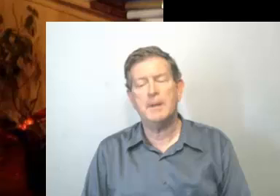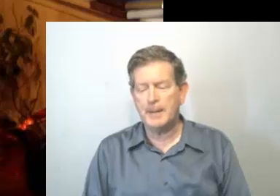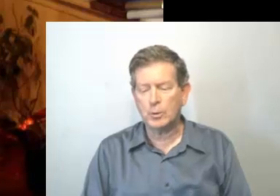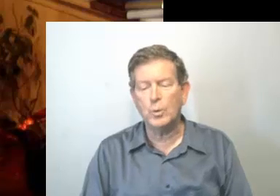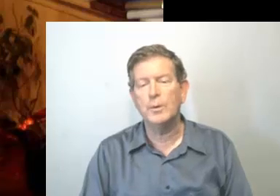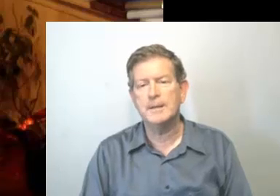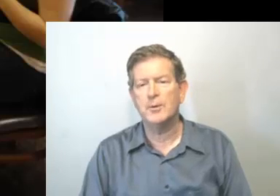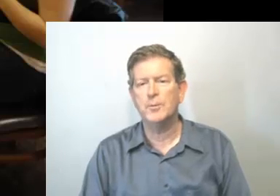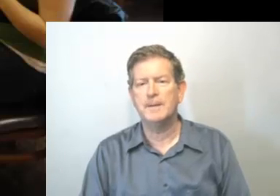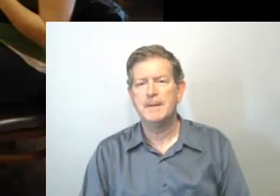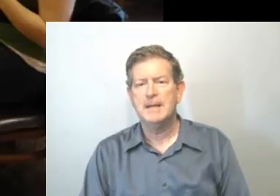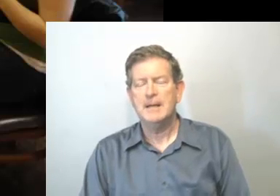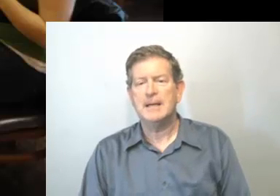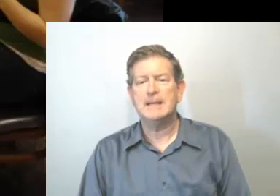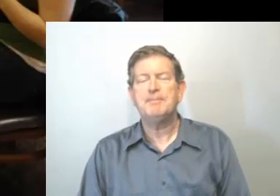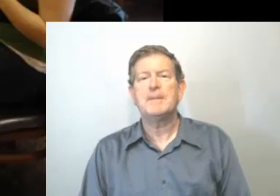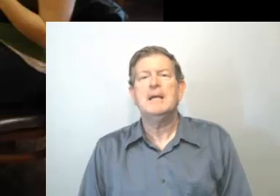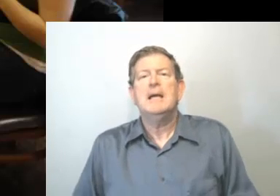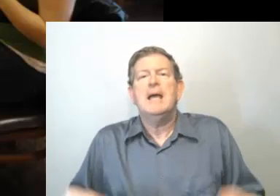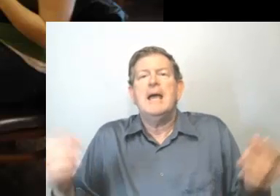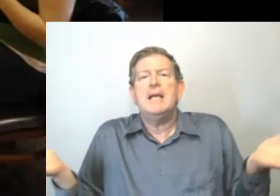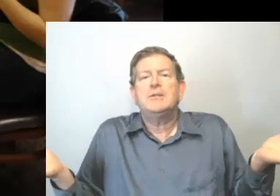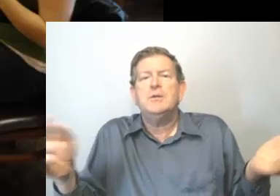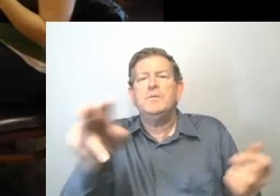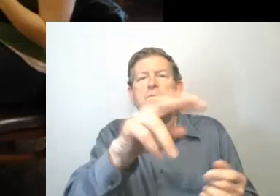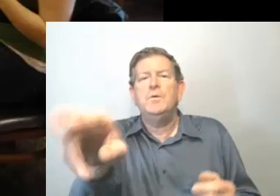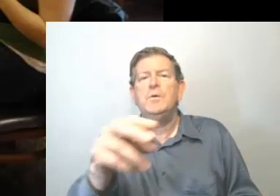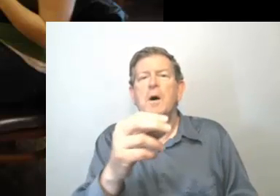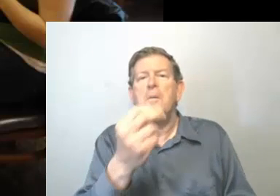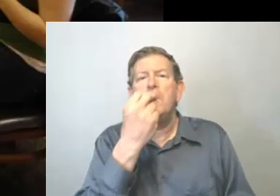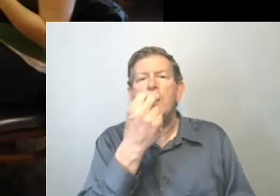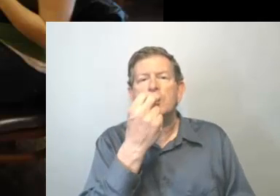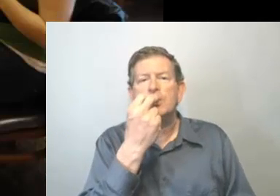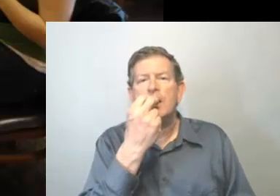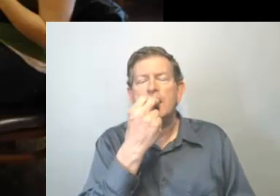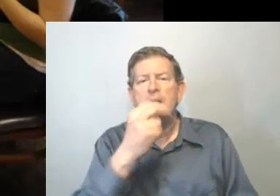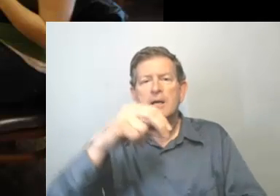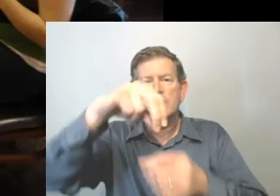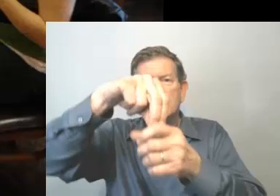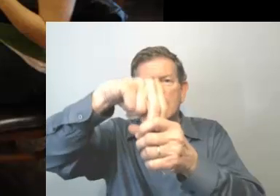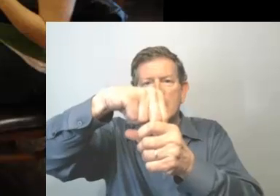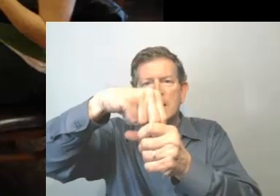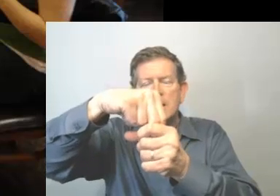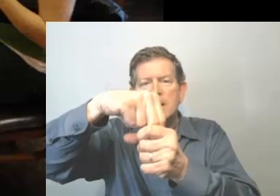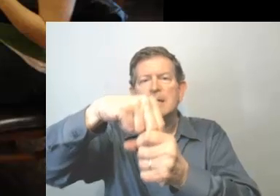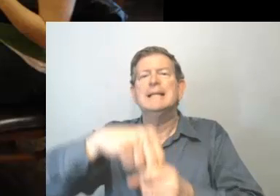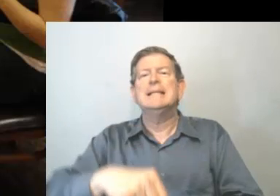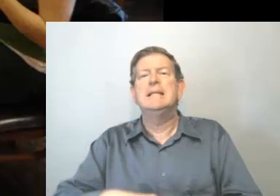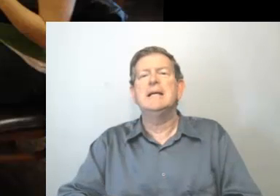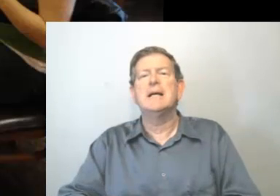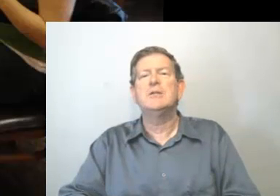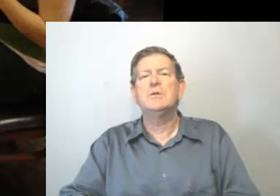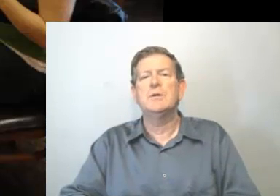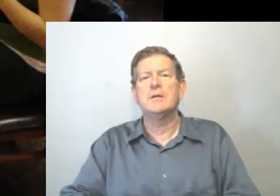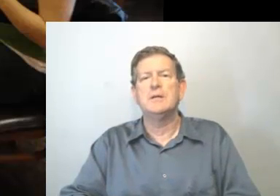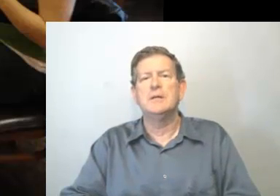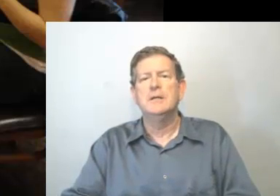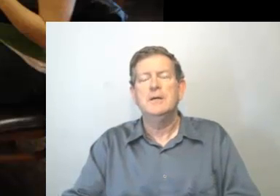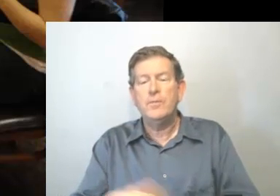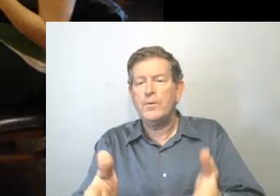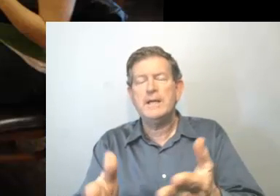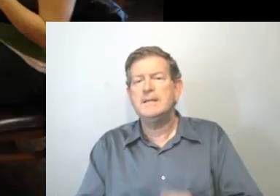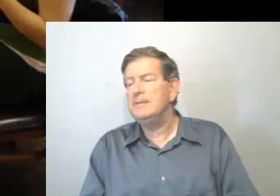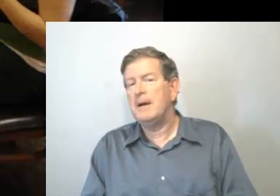Bon, j'espère pas trop, hein, au moins. Euh, Est-ce que vous mangez dans des